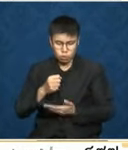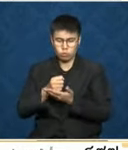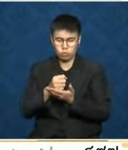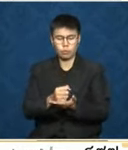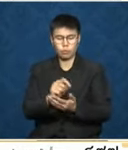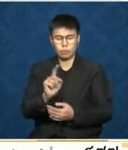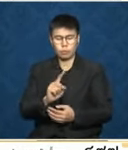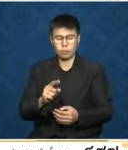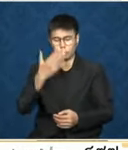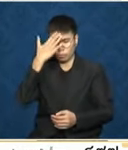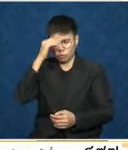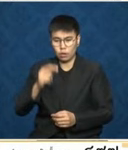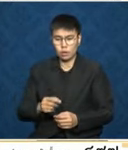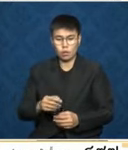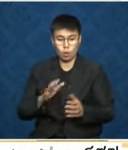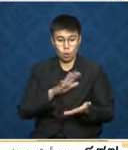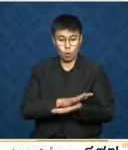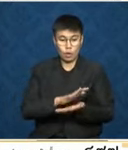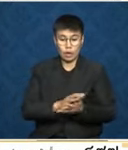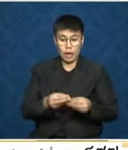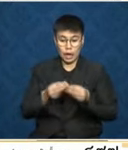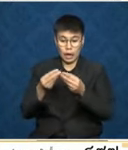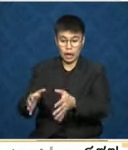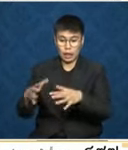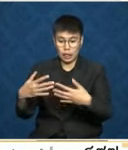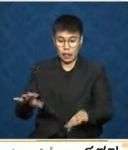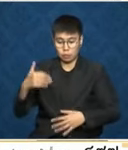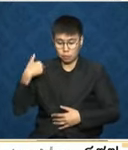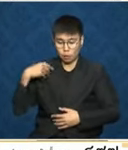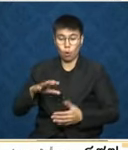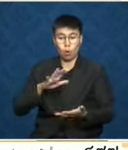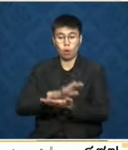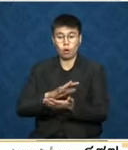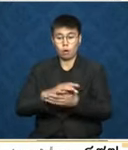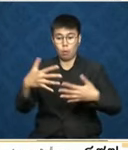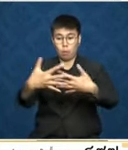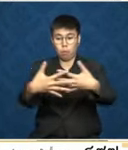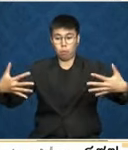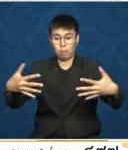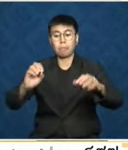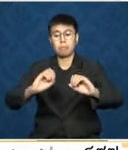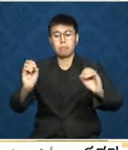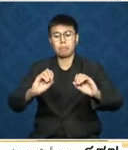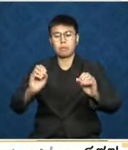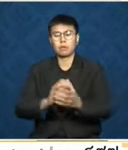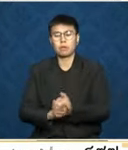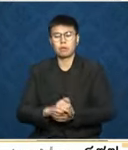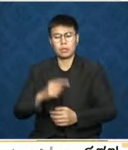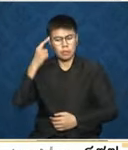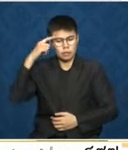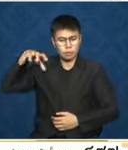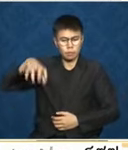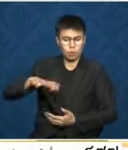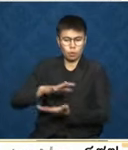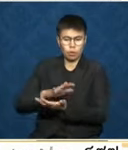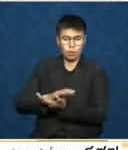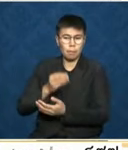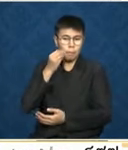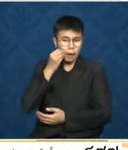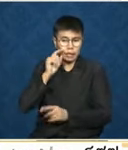คืนพื้นที่ไปแล้วโรงเรียนยังไม่มีรั้วก็ต้องเรียนกันไปตามสภาพนะครับท่านลองนึกถึงนะครับว่าอาคารเรียนโรงเรียนอยู่หน้าบ้าน